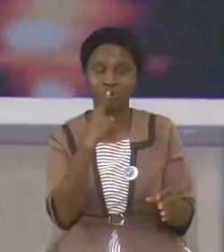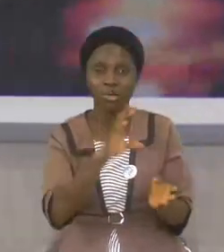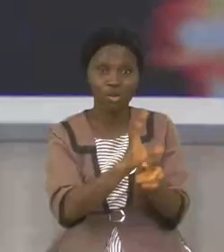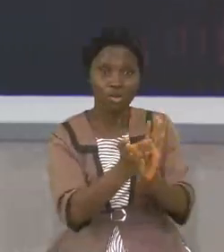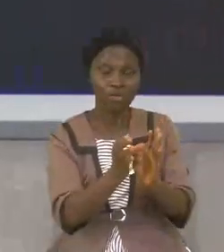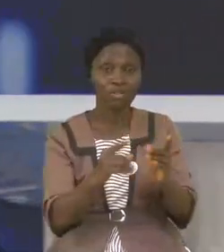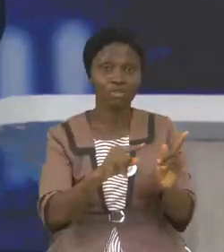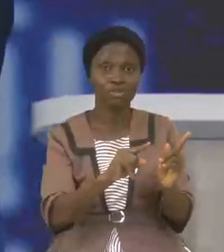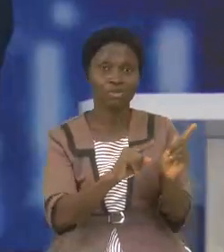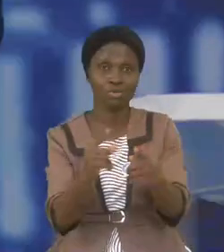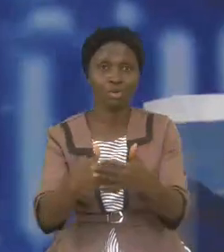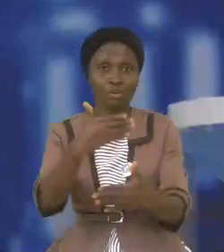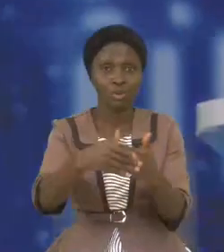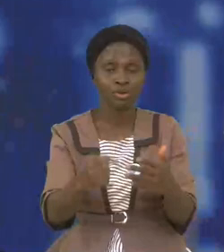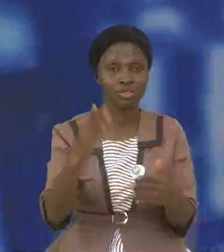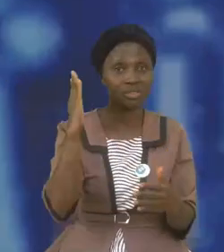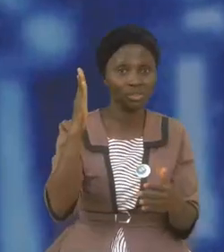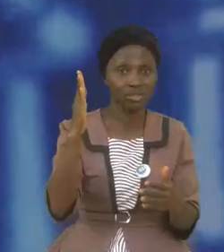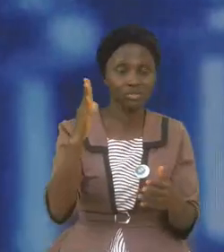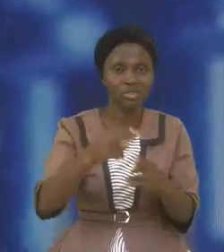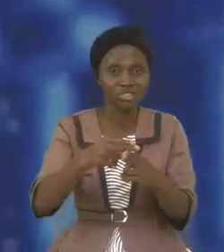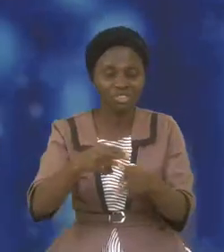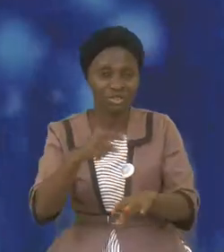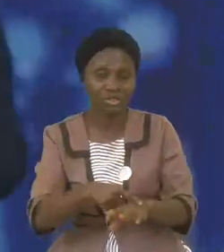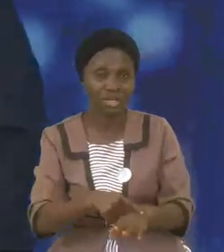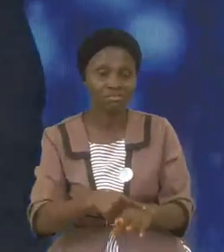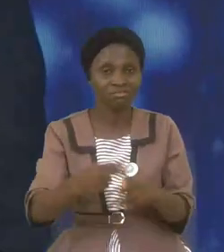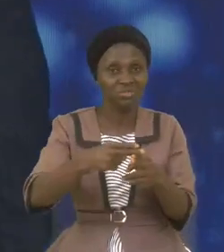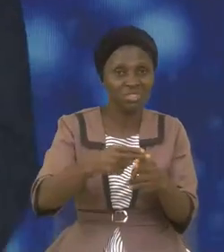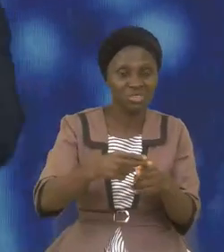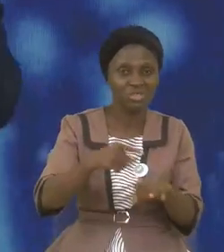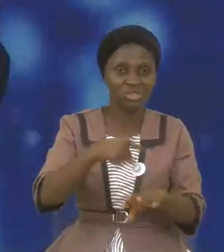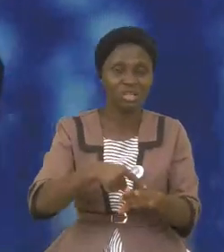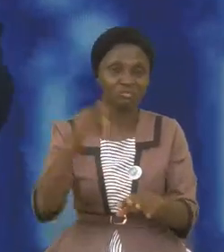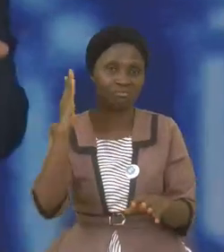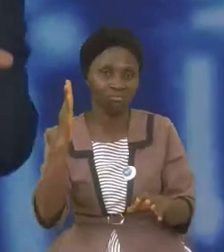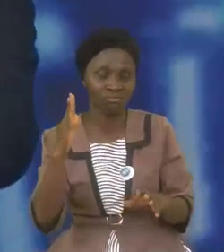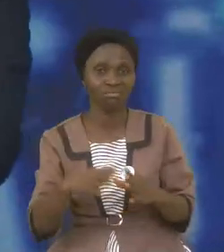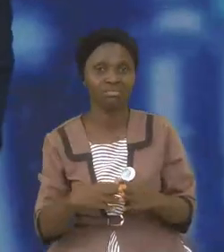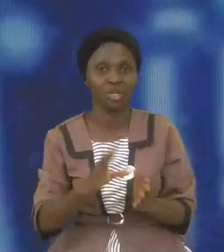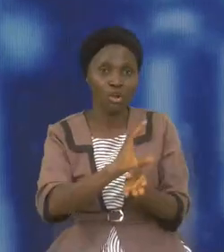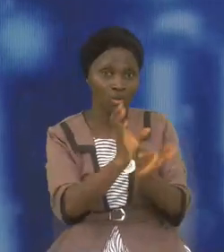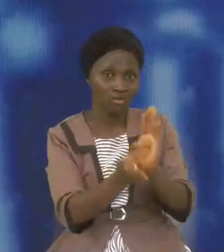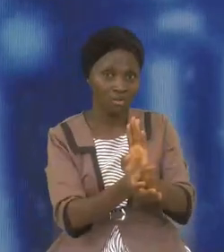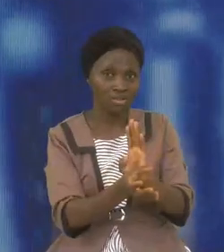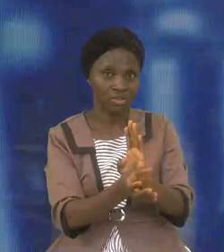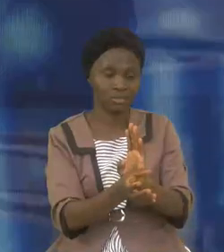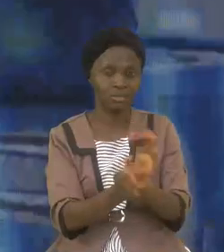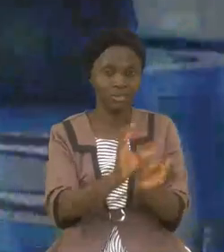va au-delà du témoignage temporaire du moment. La